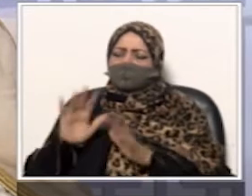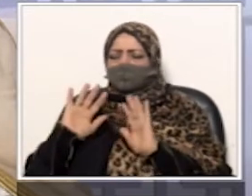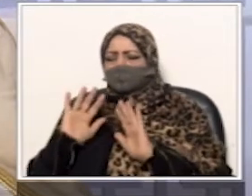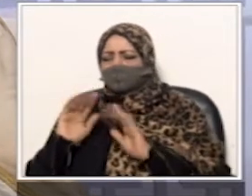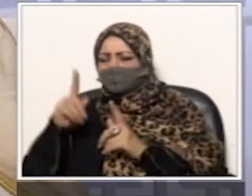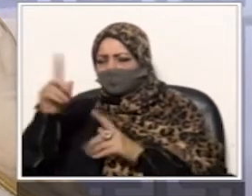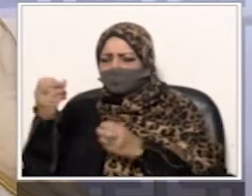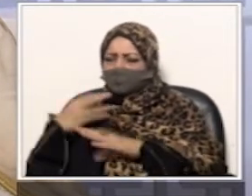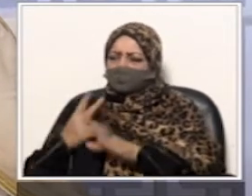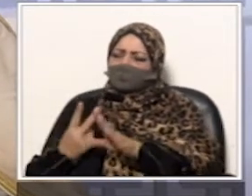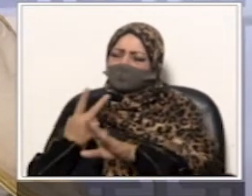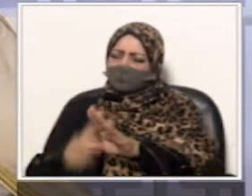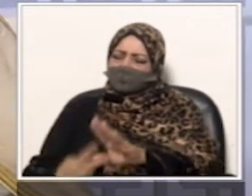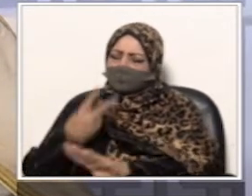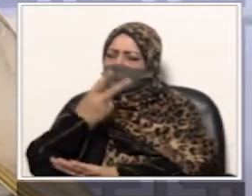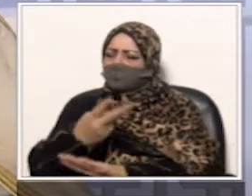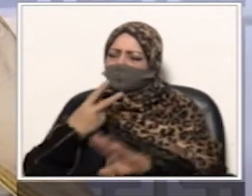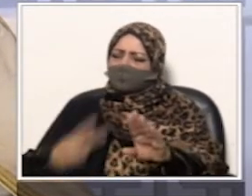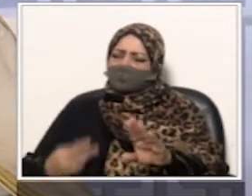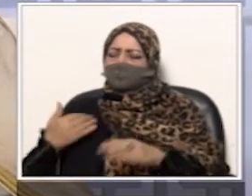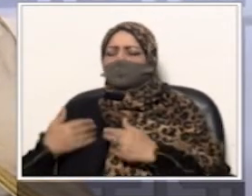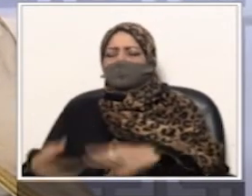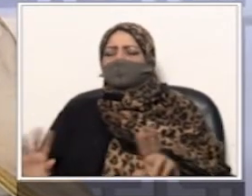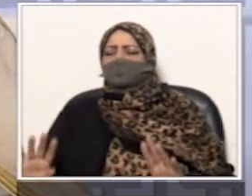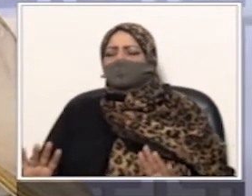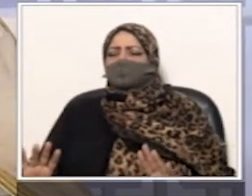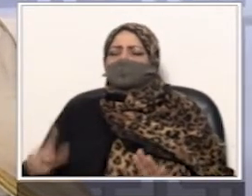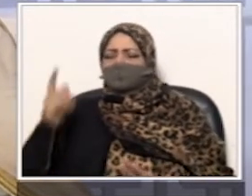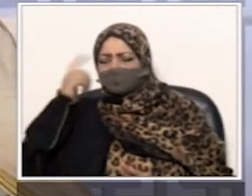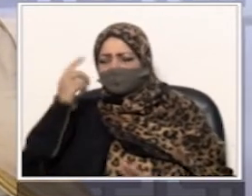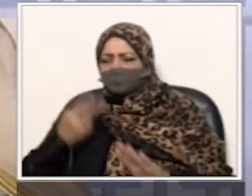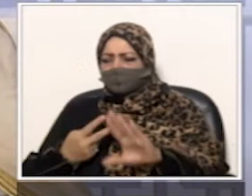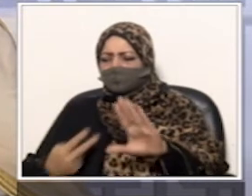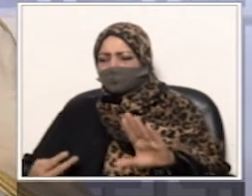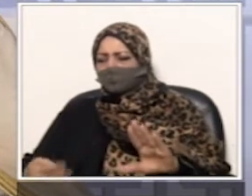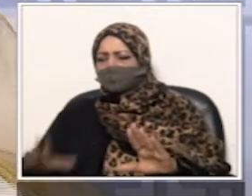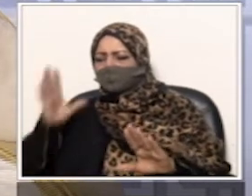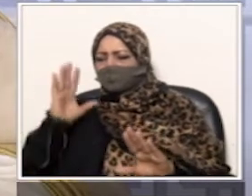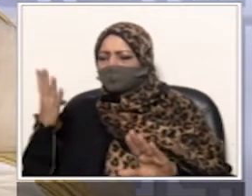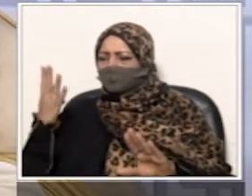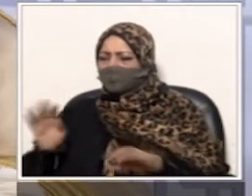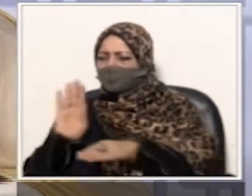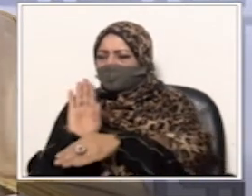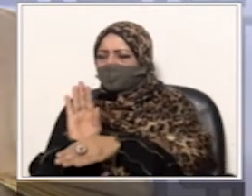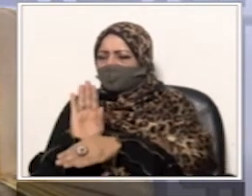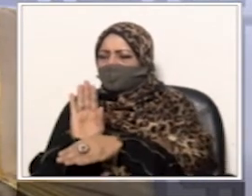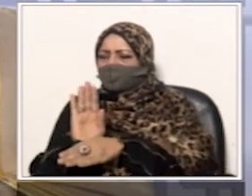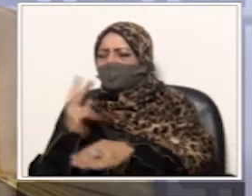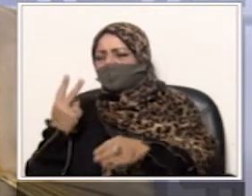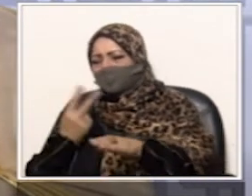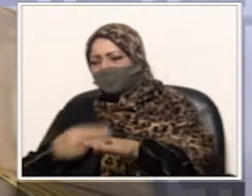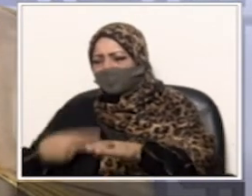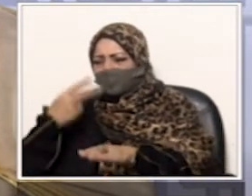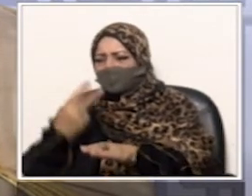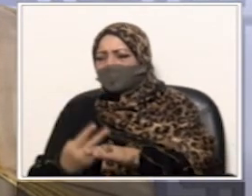عنه يرفض ويرد، ويبقى مقصودها في النذر تفعله في وقت مباح، يفعليه